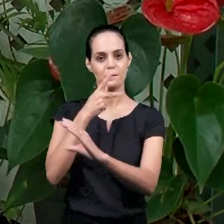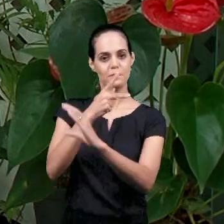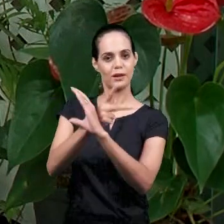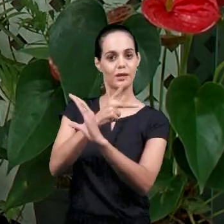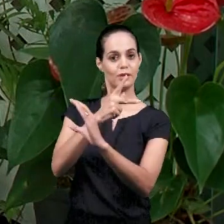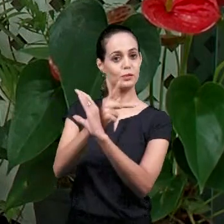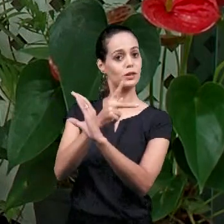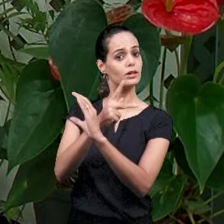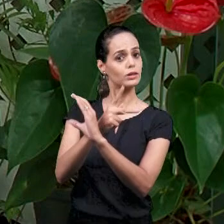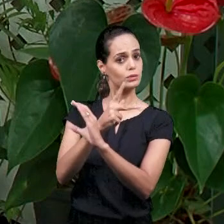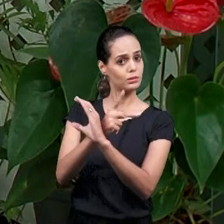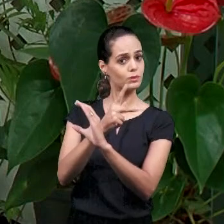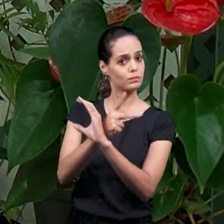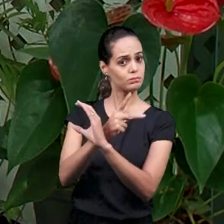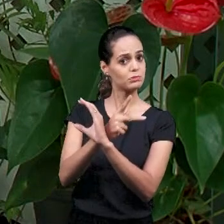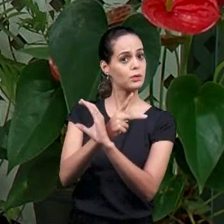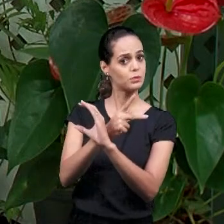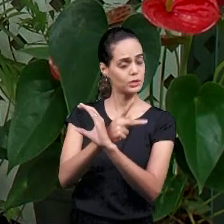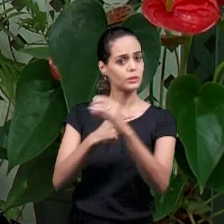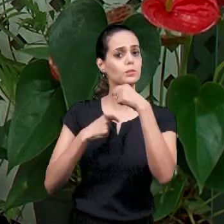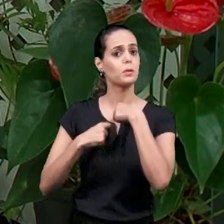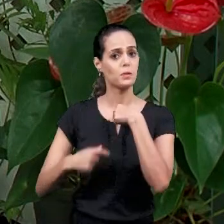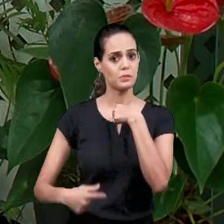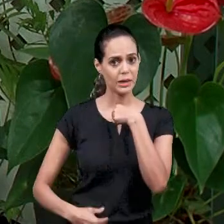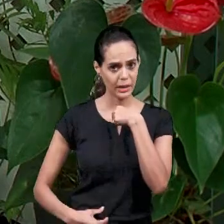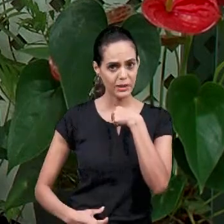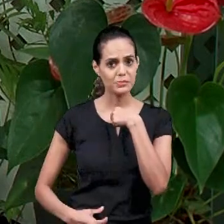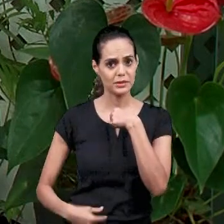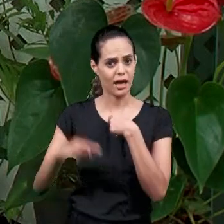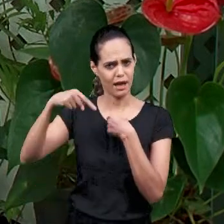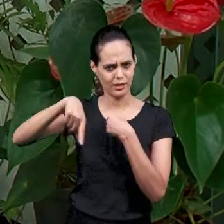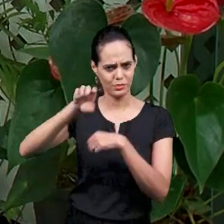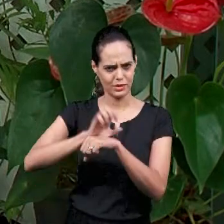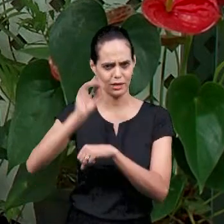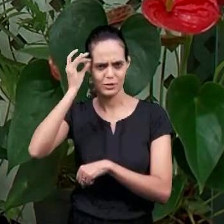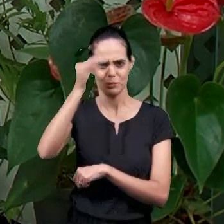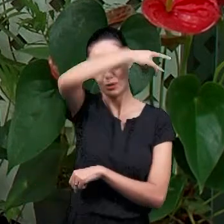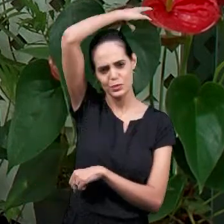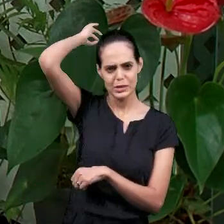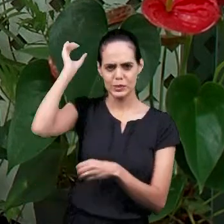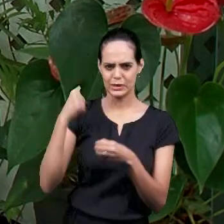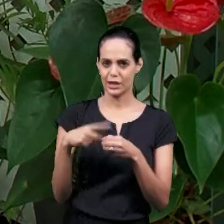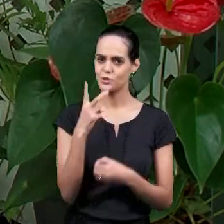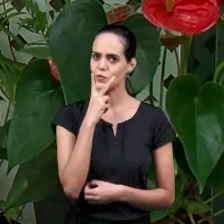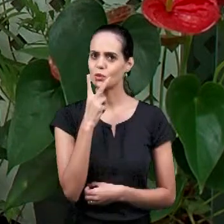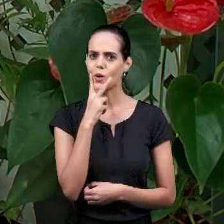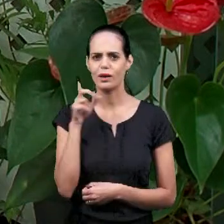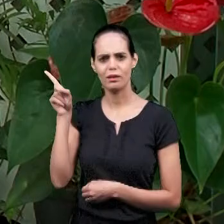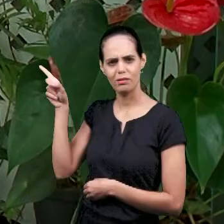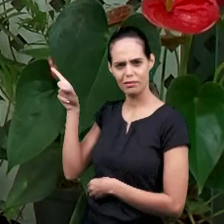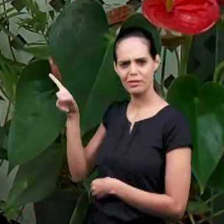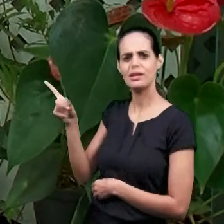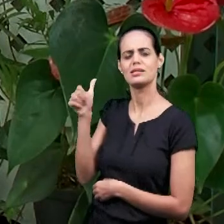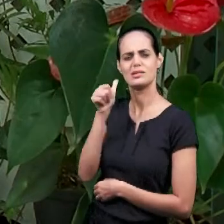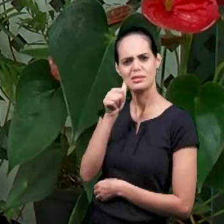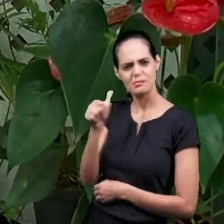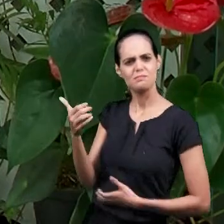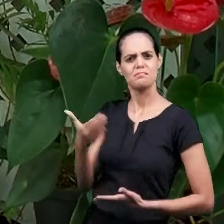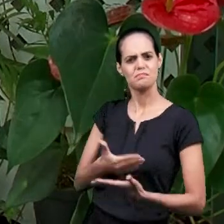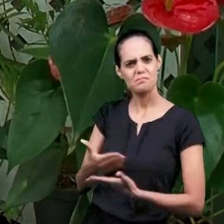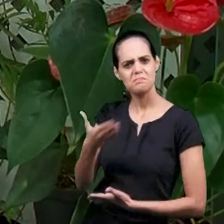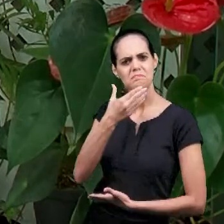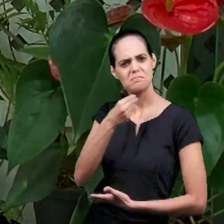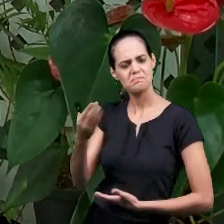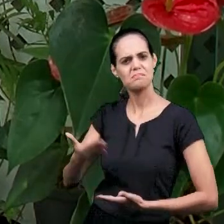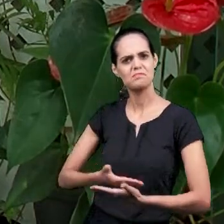la Praia do Canto, un ouvrier de la Praia do Canto avec son épouse, sa mère, un serviteur de